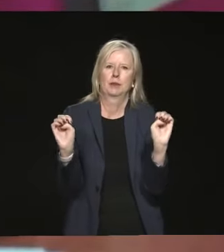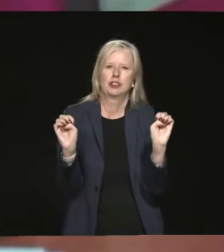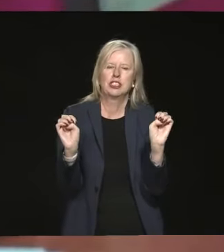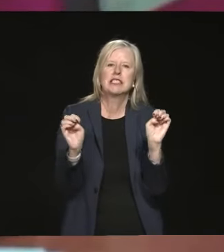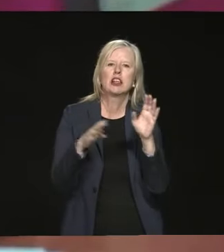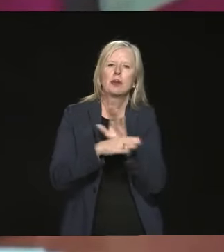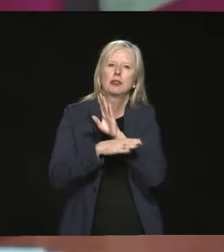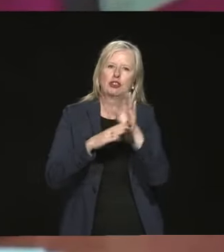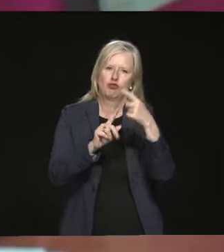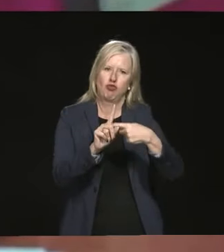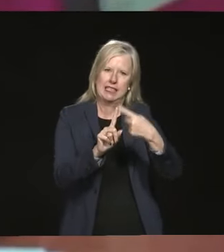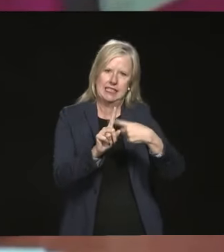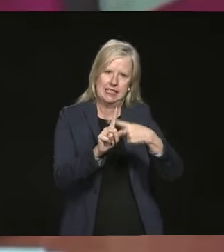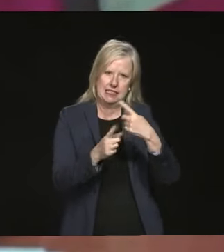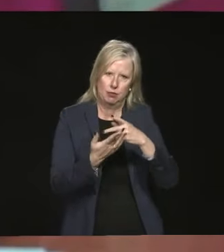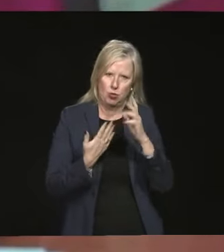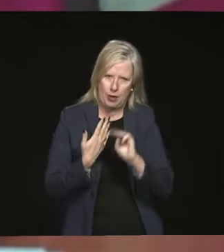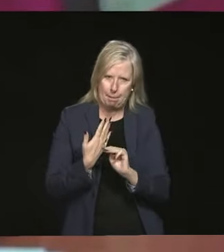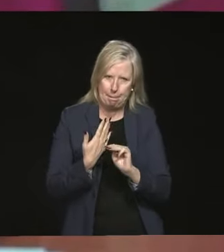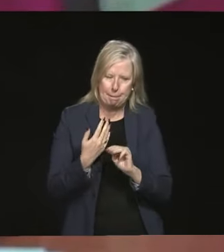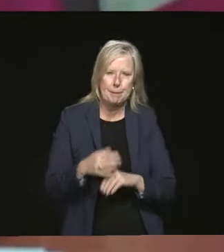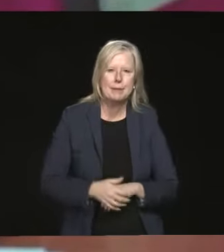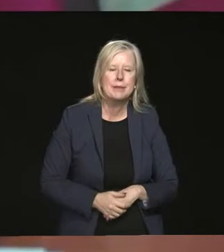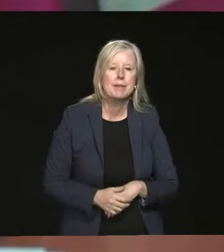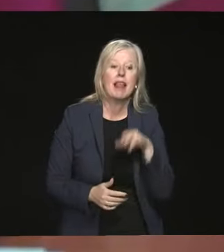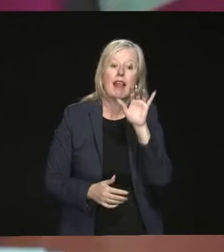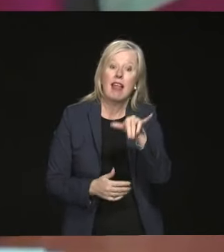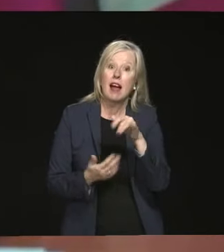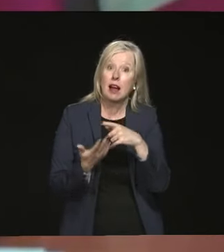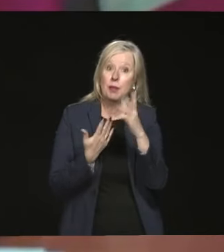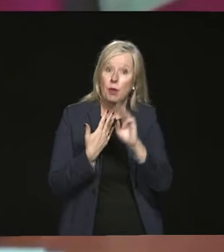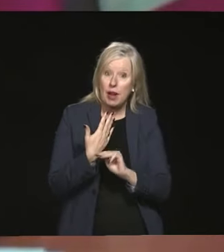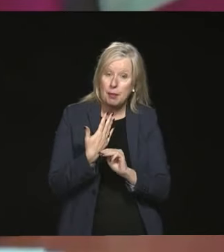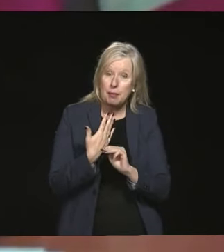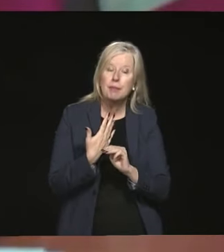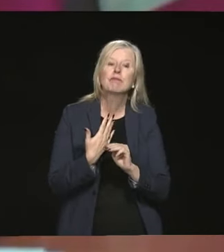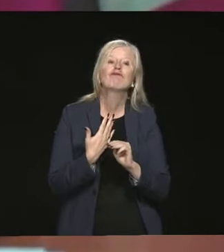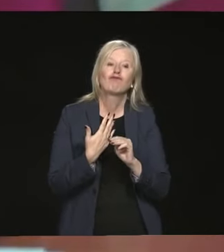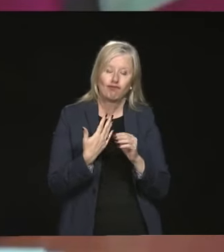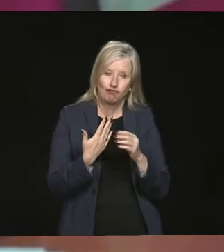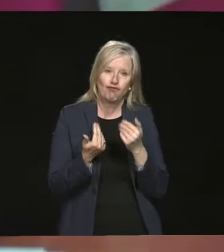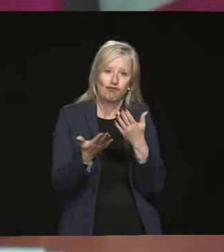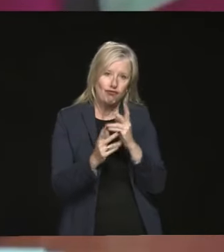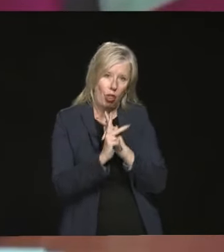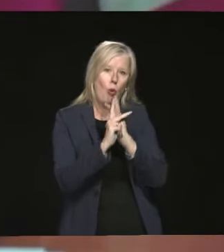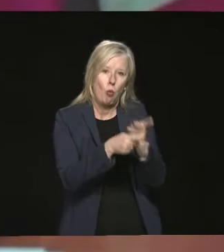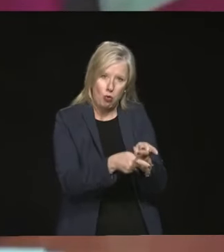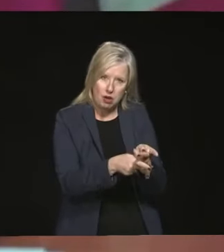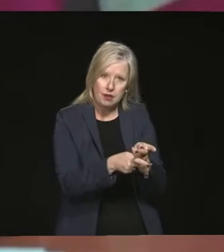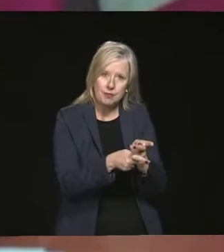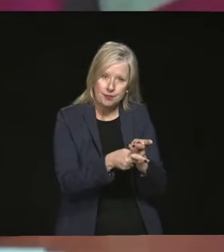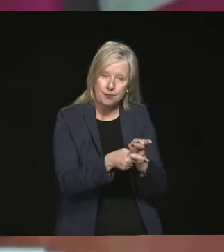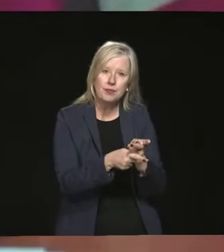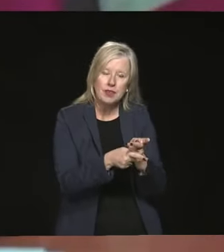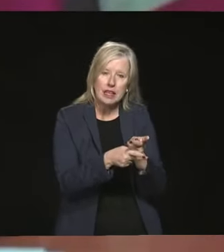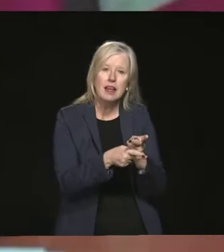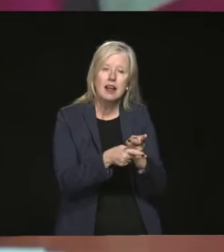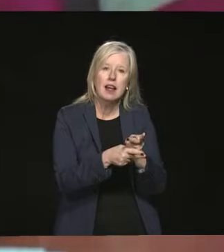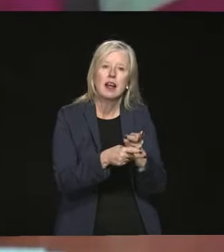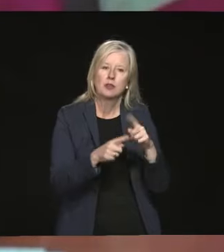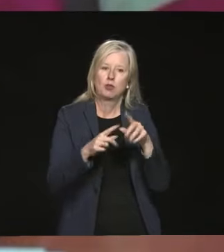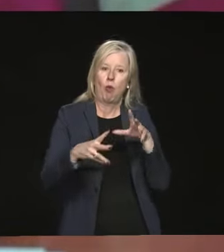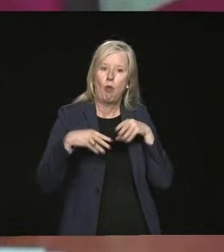de fournir des prêts et des prêts remboursables aux propriétaires qui offrent aux petites entreprises des réductions de loyer